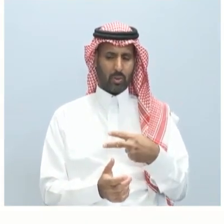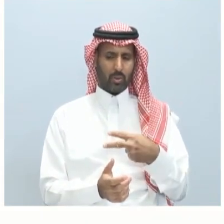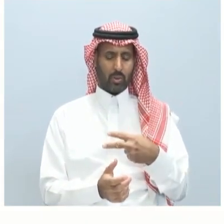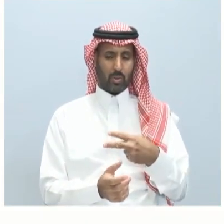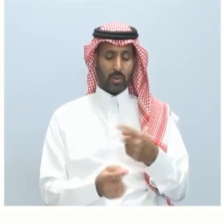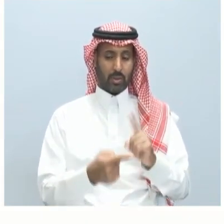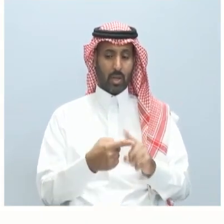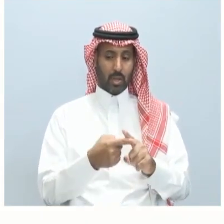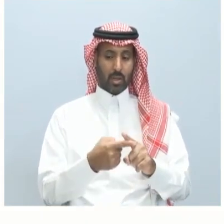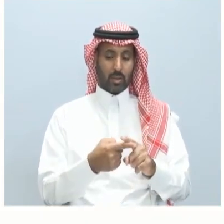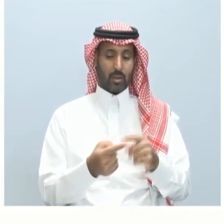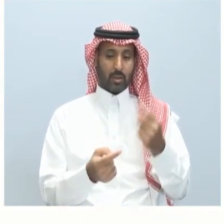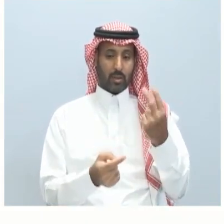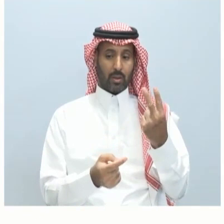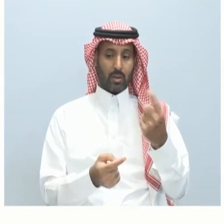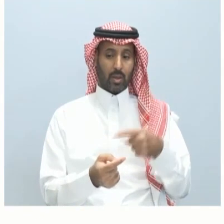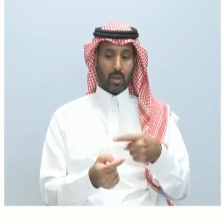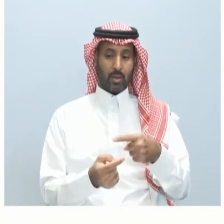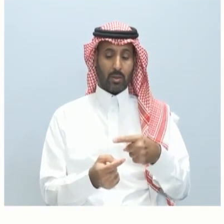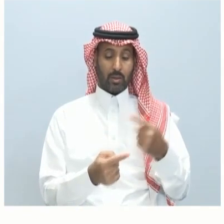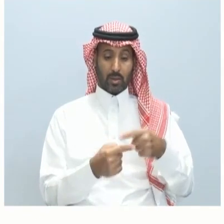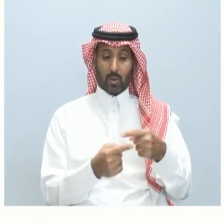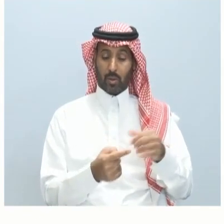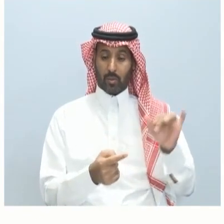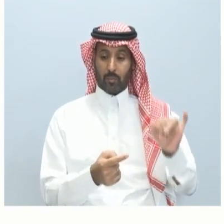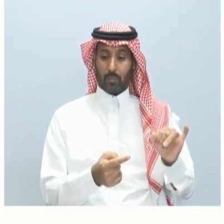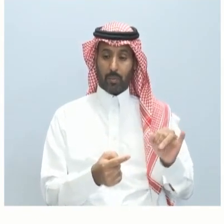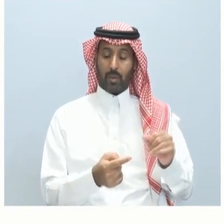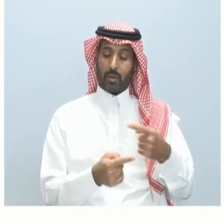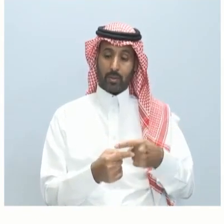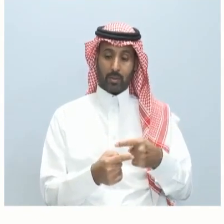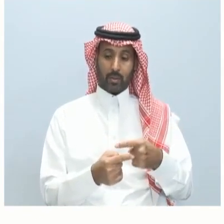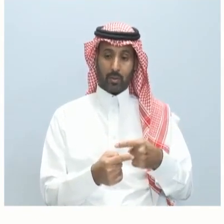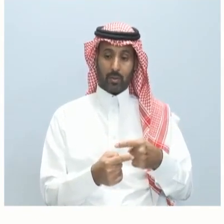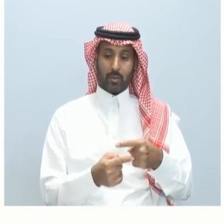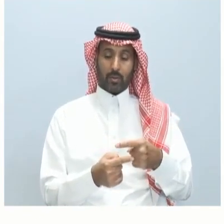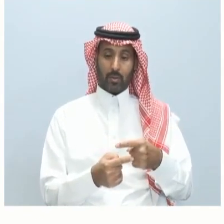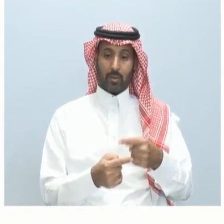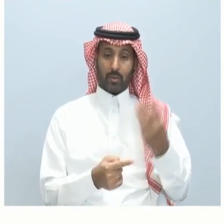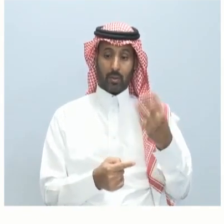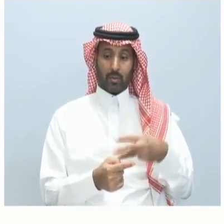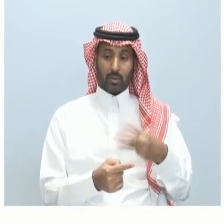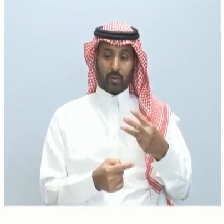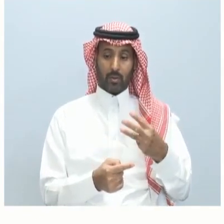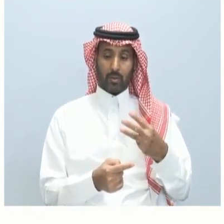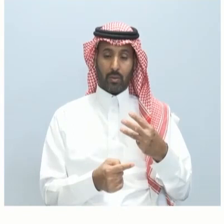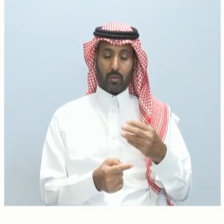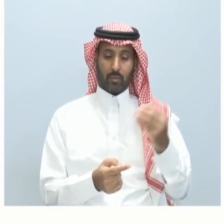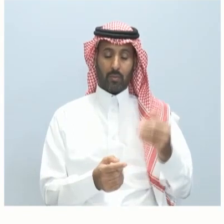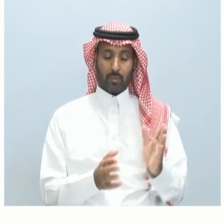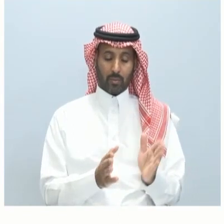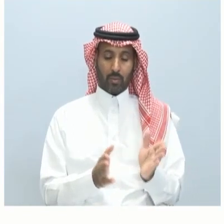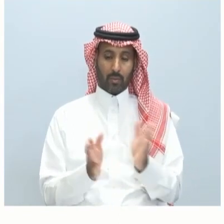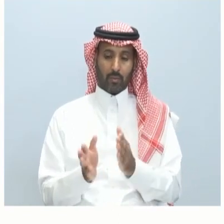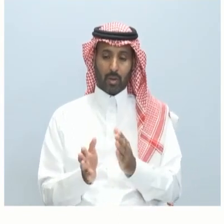مضافا اليها 12 وهي هي قيمه م هل تساوي نتسائل هنا هل تساوي 33 هنا الطرف